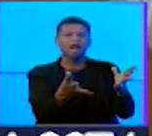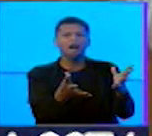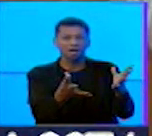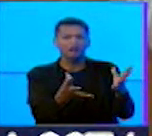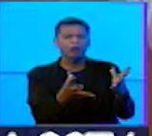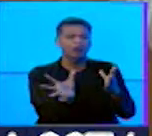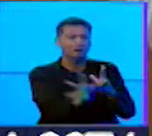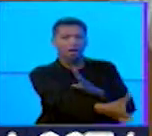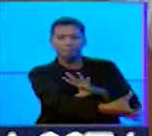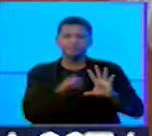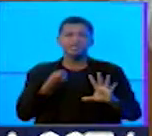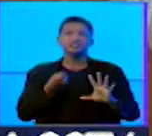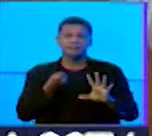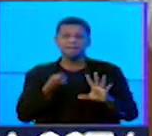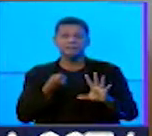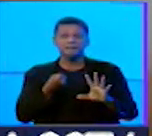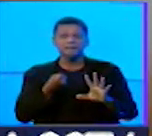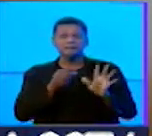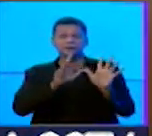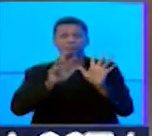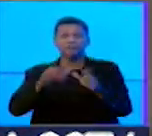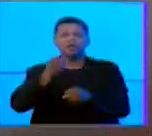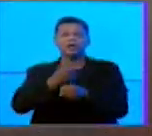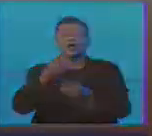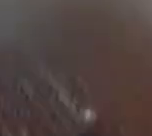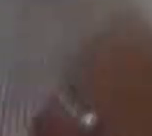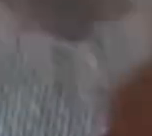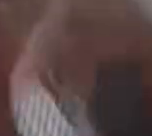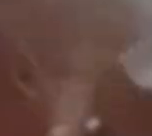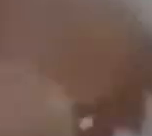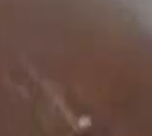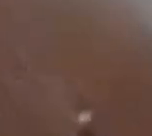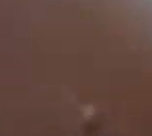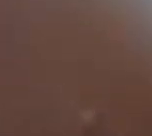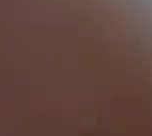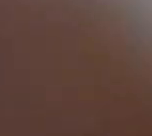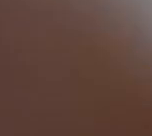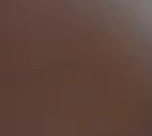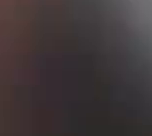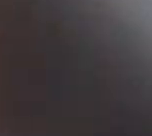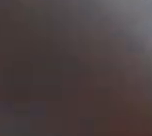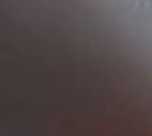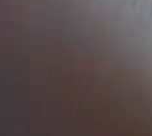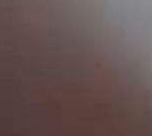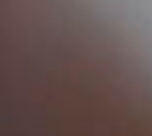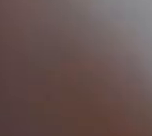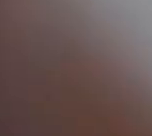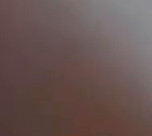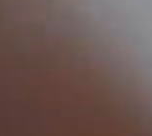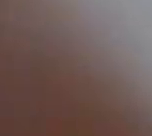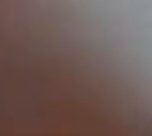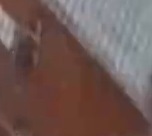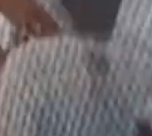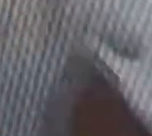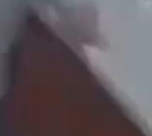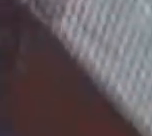berhasil membawa kabur sebanyak 99 gram jenis gelang dan kalung. Aksi perampokan ini terbilang sangat nekat, sebab beraksi di siang